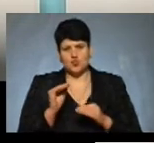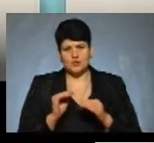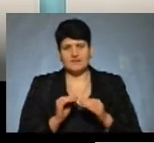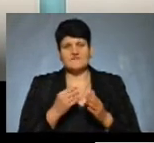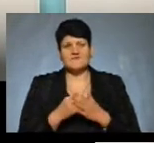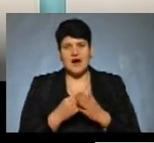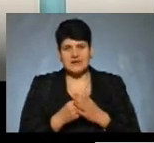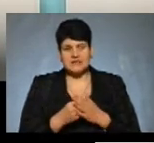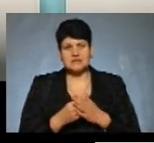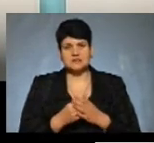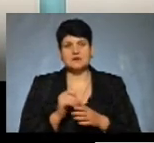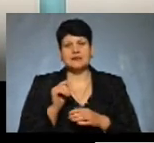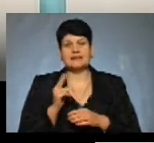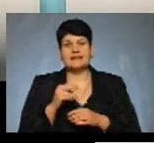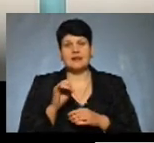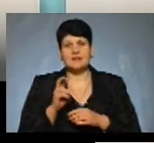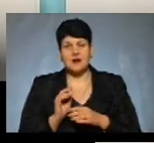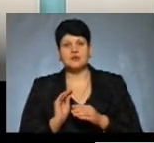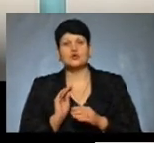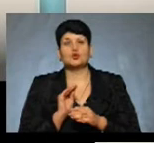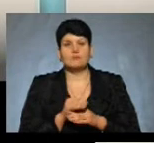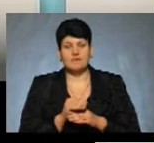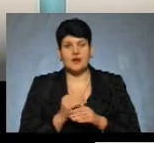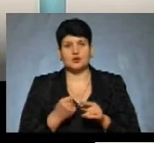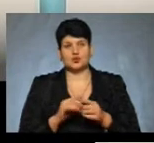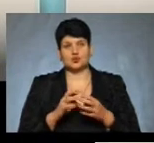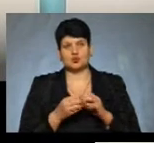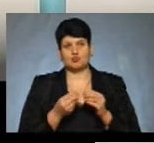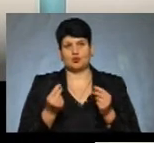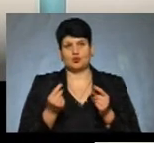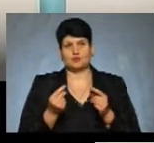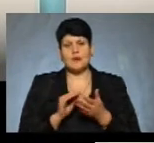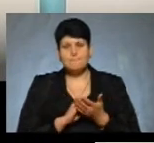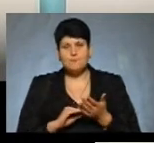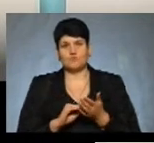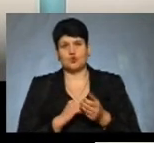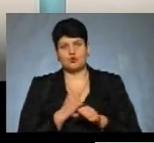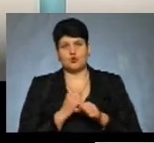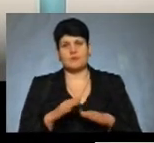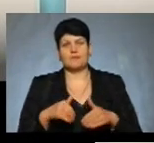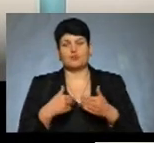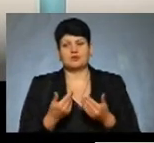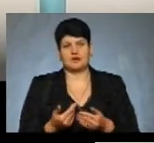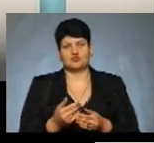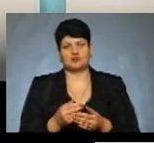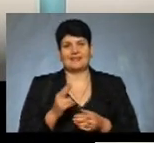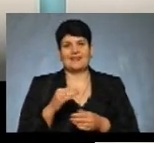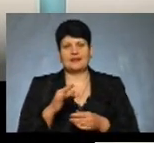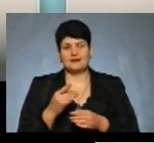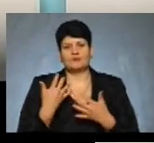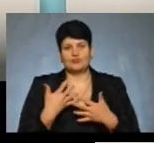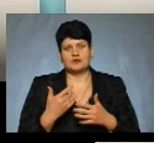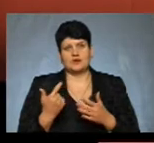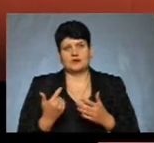тоді декларант доплачує ці суму коштів і здійснює повторну подачу митної декларації вже по коригованій